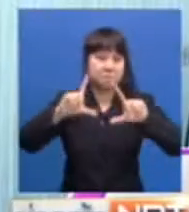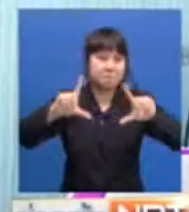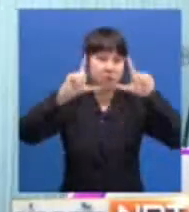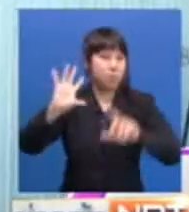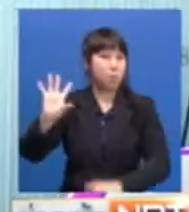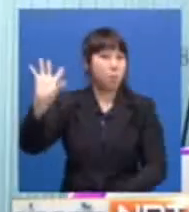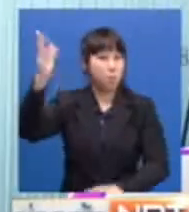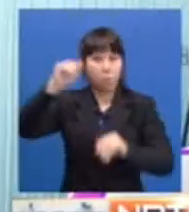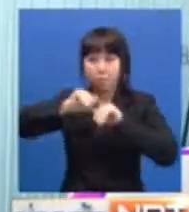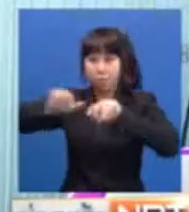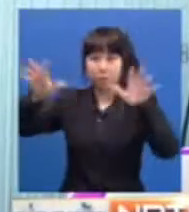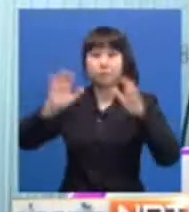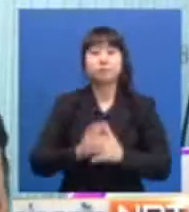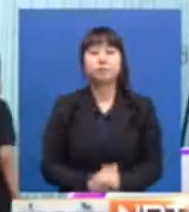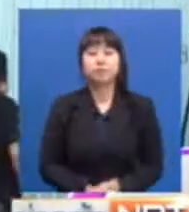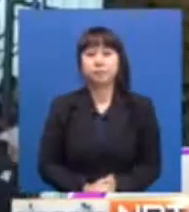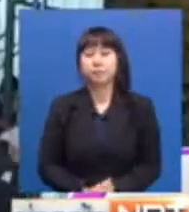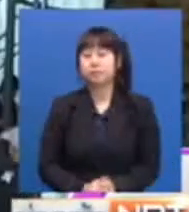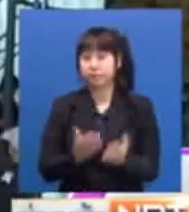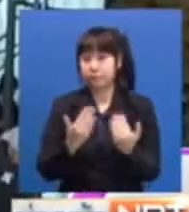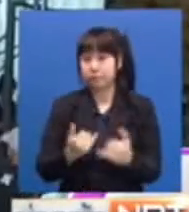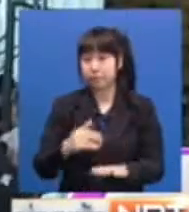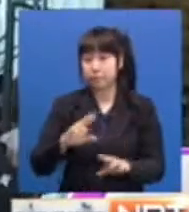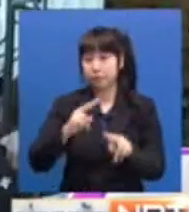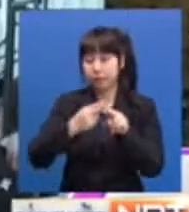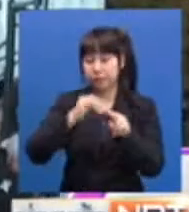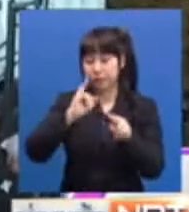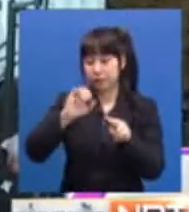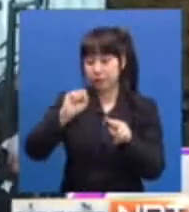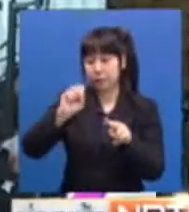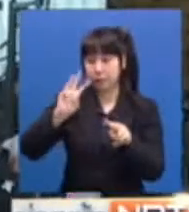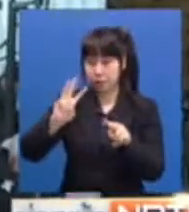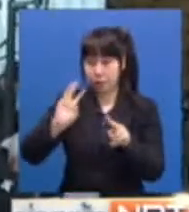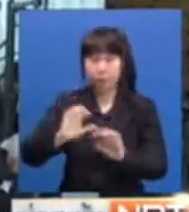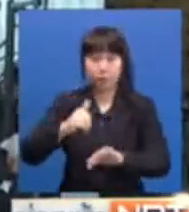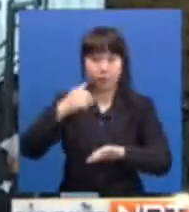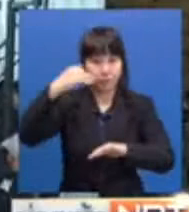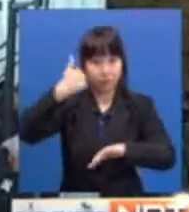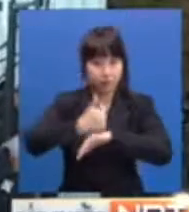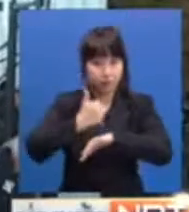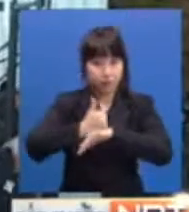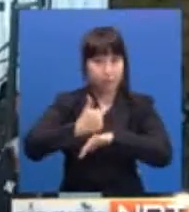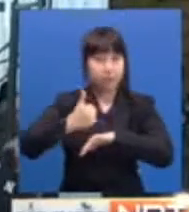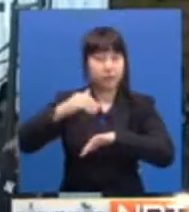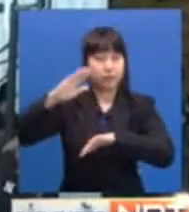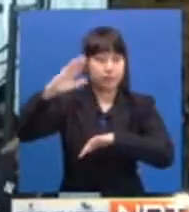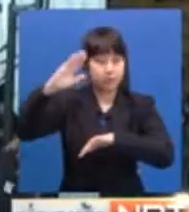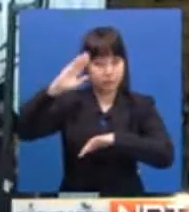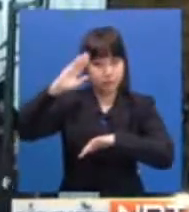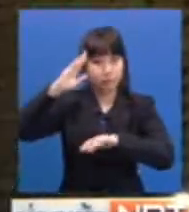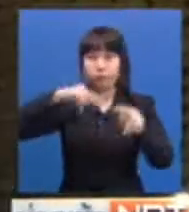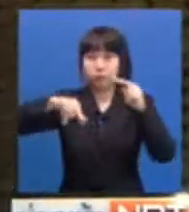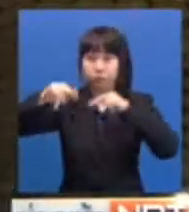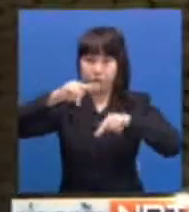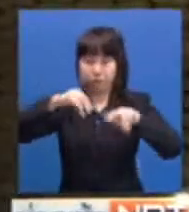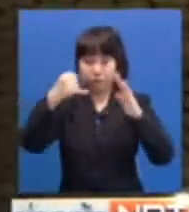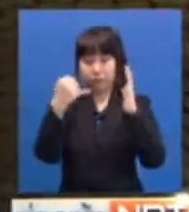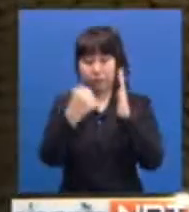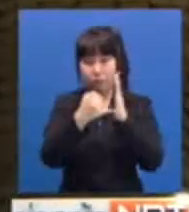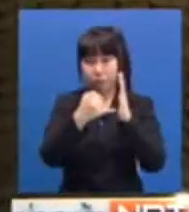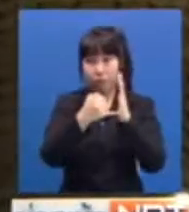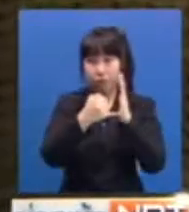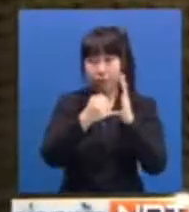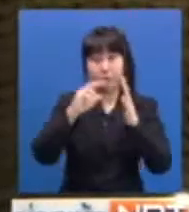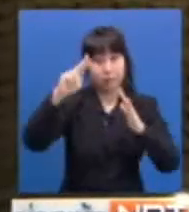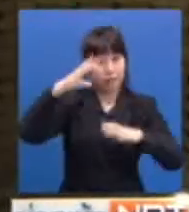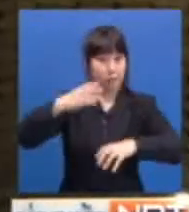ทางด้านของพลตรีไสวผลละการผู้บังคับการกองกำลังรักษาความสงบเรียบร้อยจังหวัดทหารบก